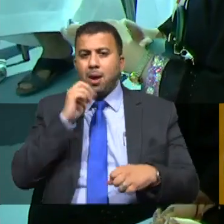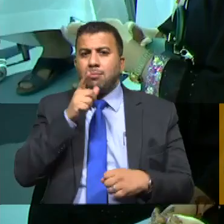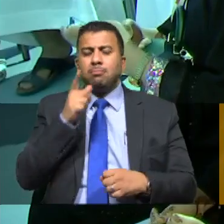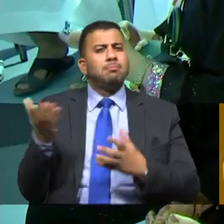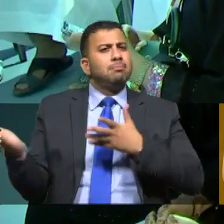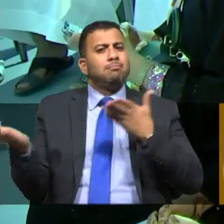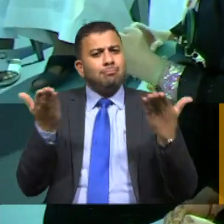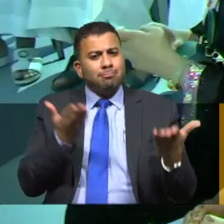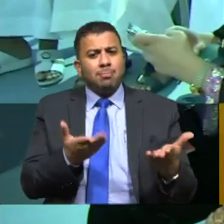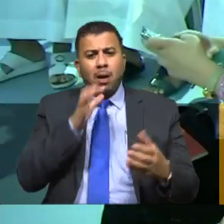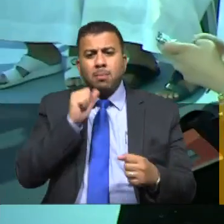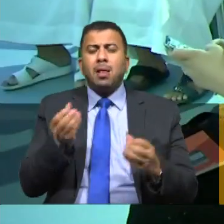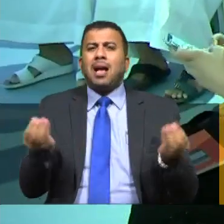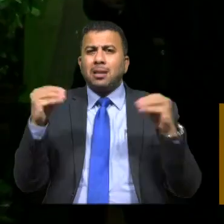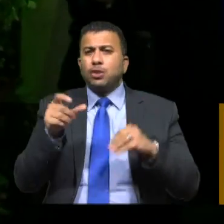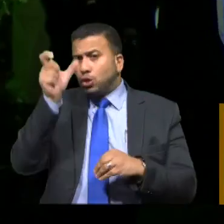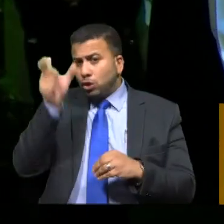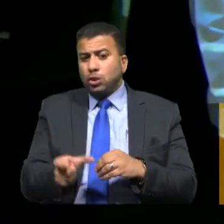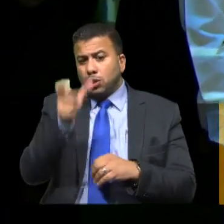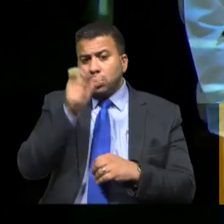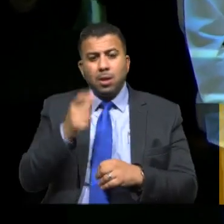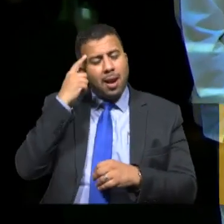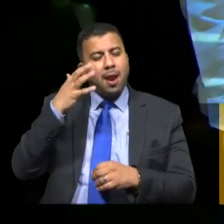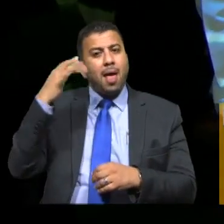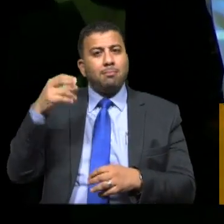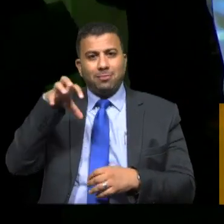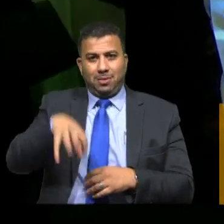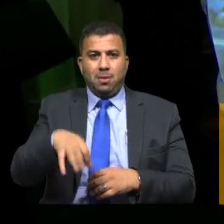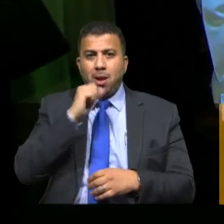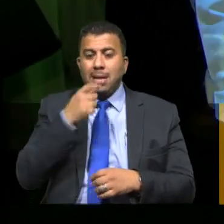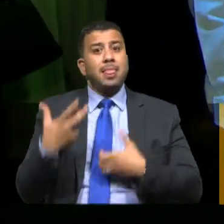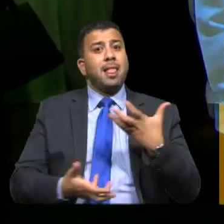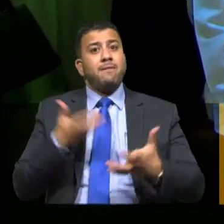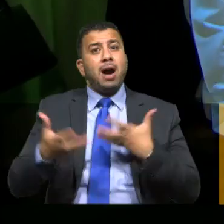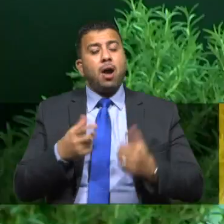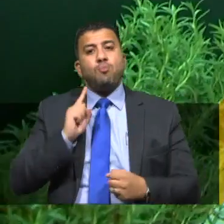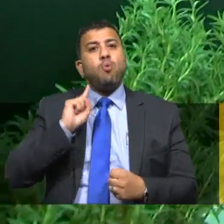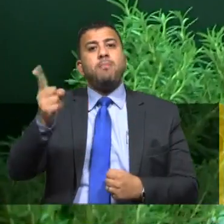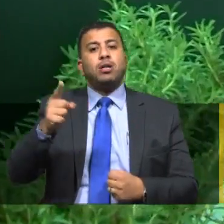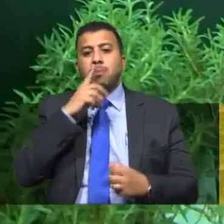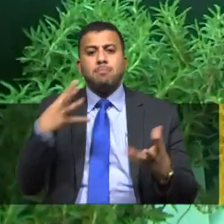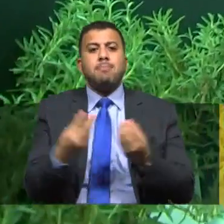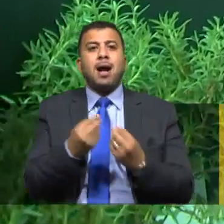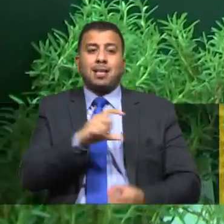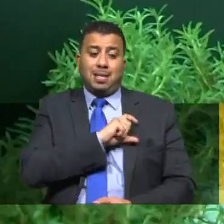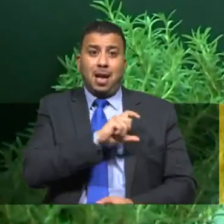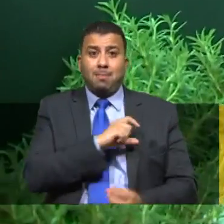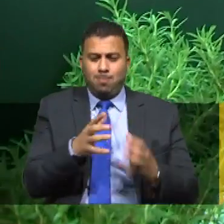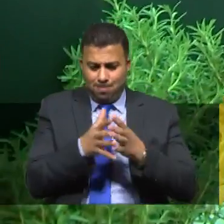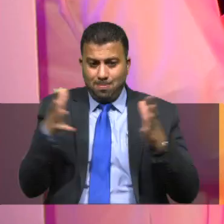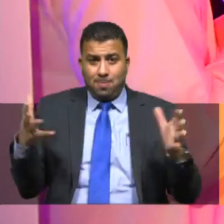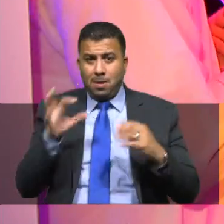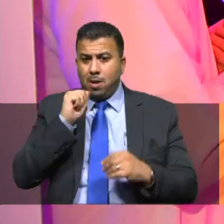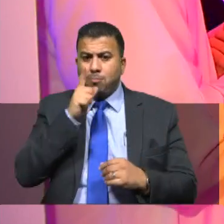وتستضيف عددا من أكثر الشخصيات إلهاما في الدولة للتفاعل المباشر مع الطلبة وتوسيع